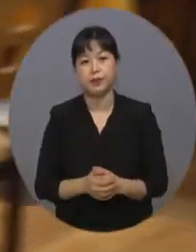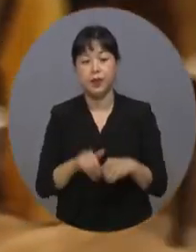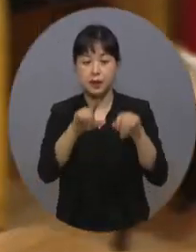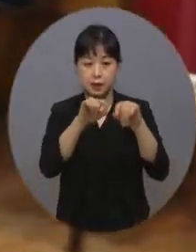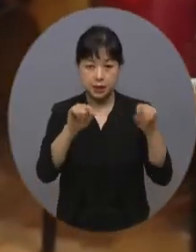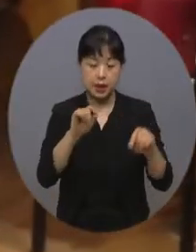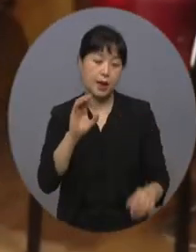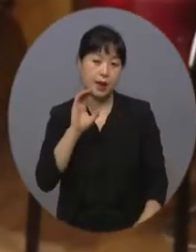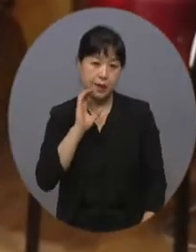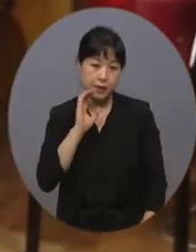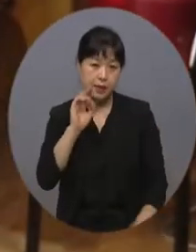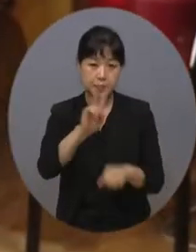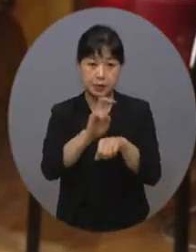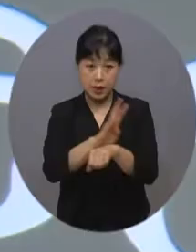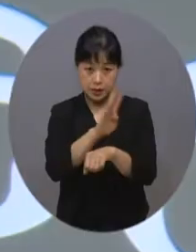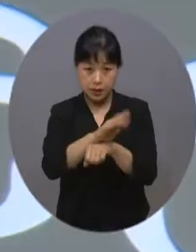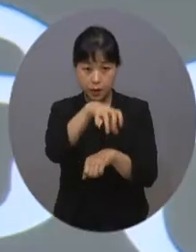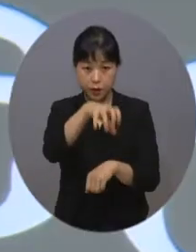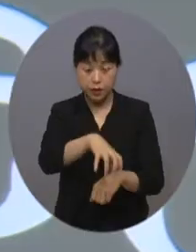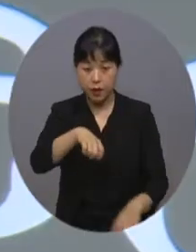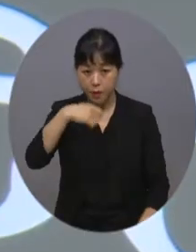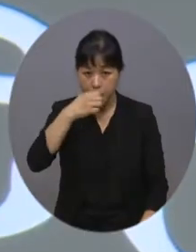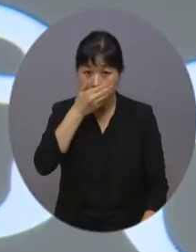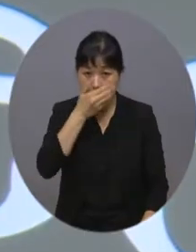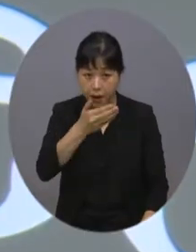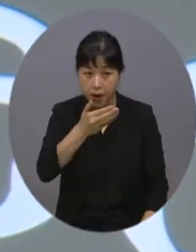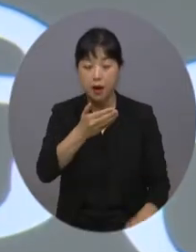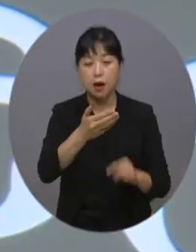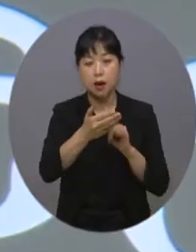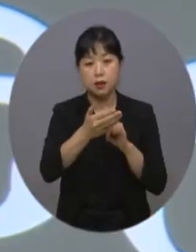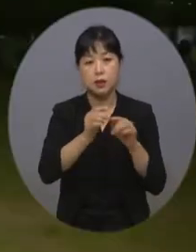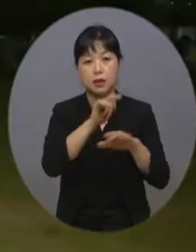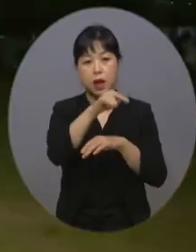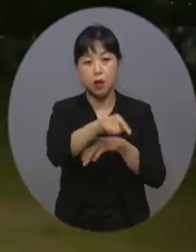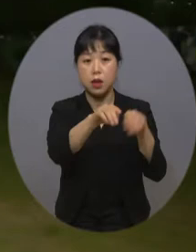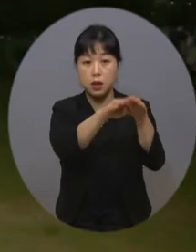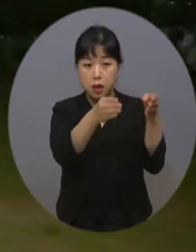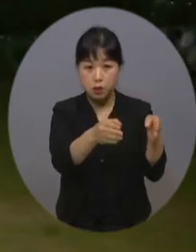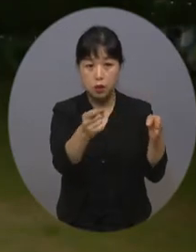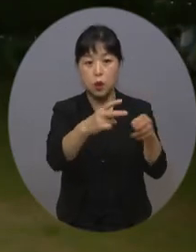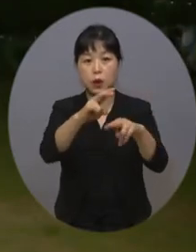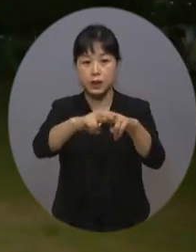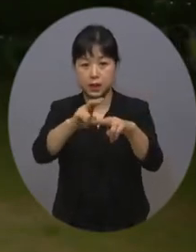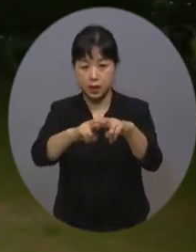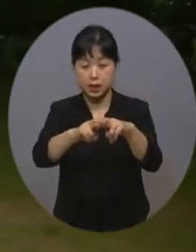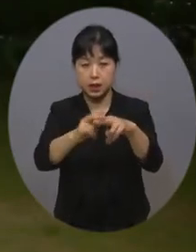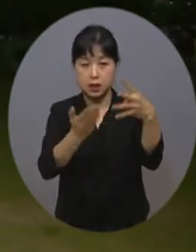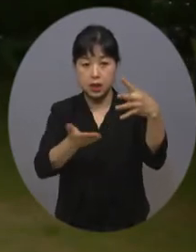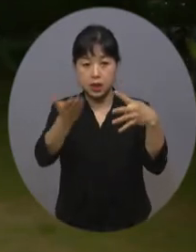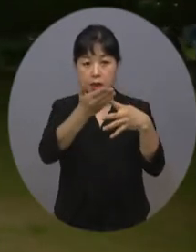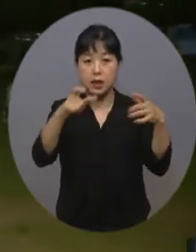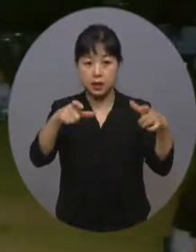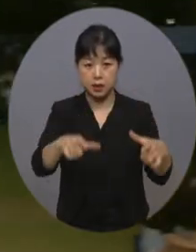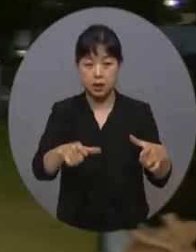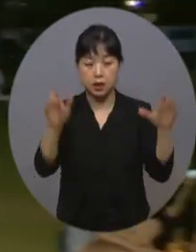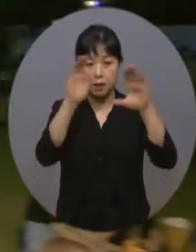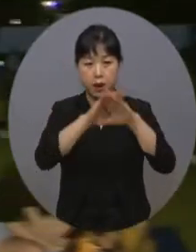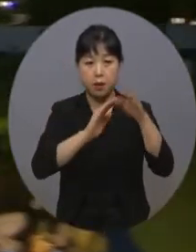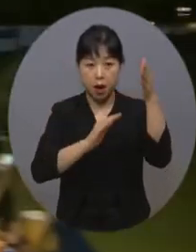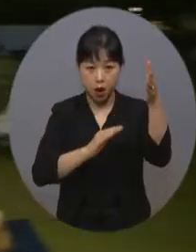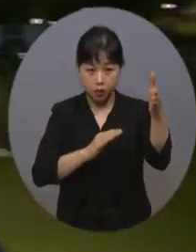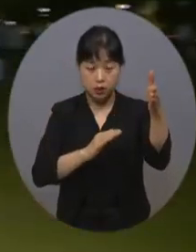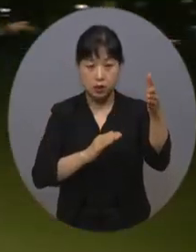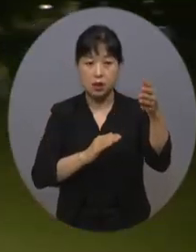카페, 편의점 등의 취식이 가능한 야외 테이블, 의자 등 또한 4단계 지역은 밤 9시, 3단계 지역은